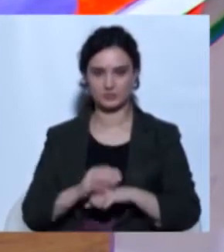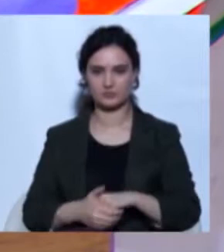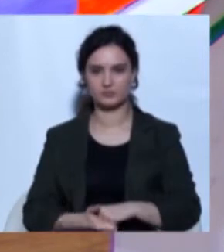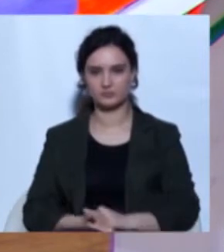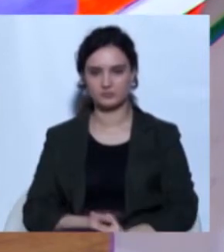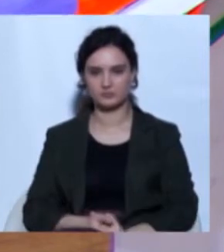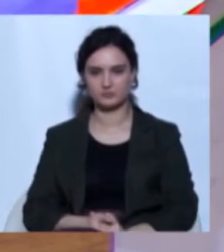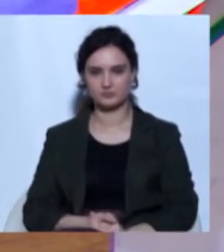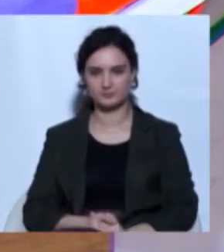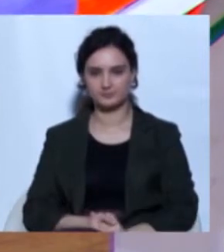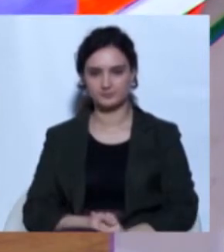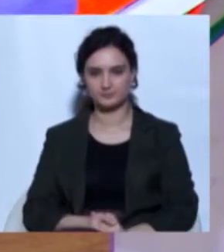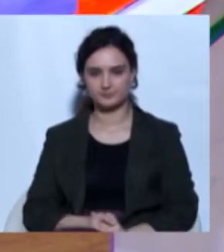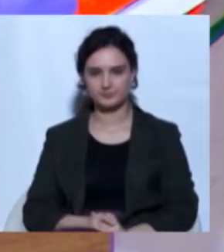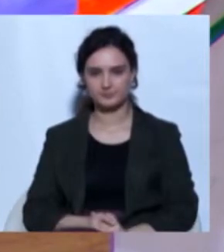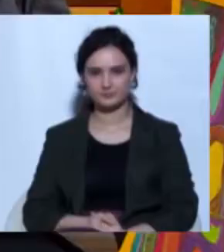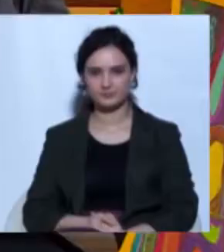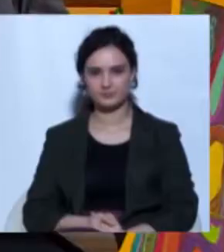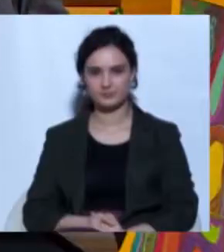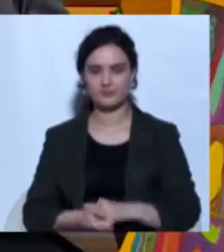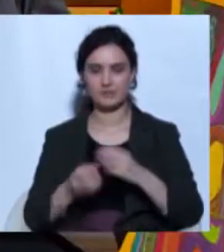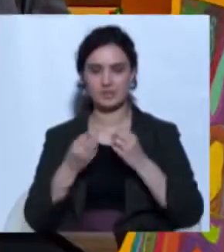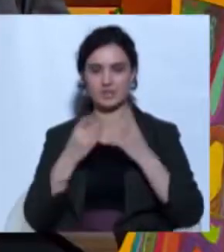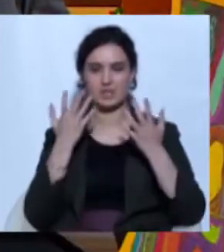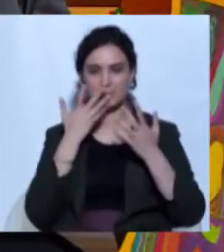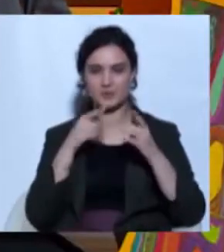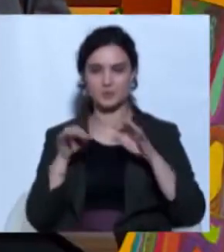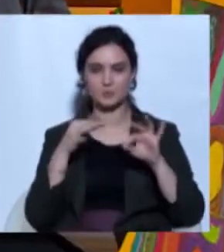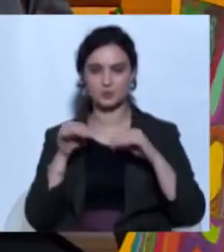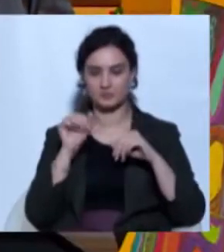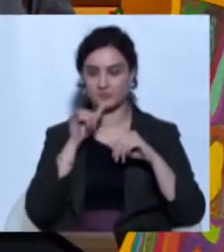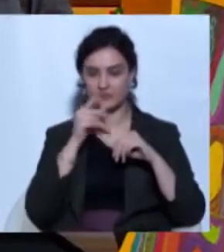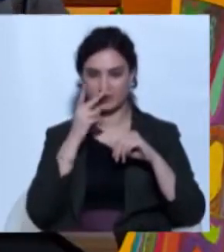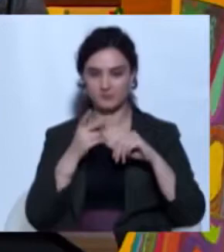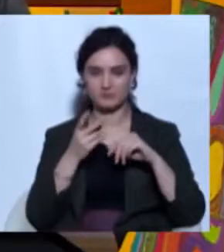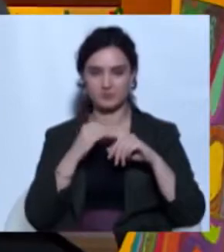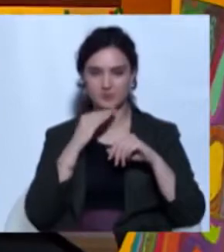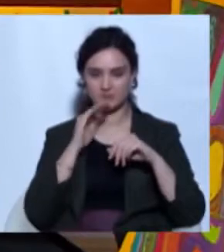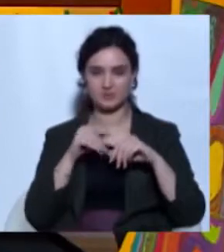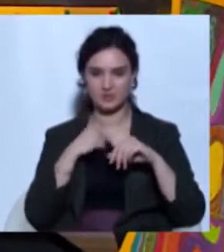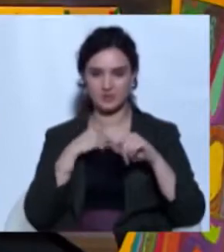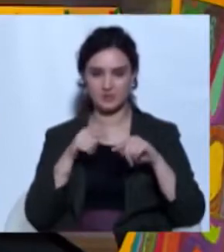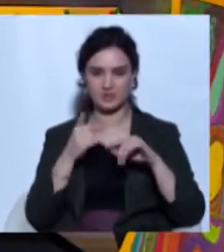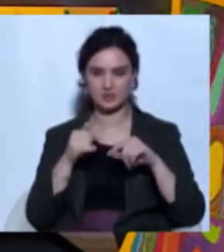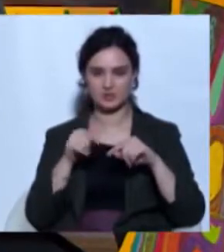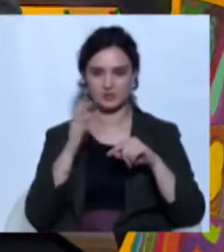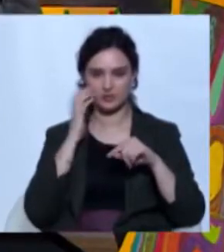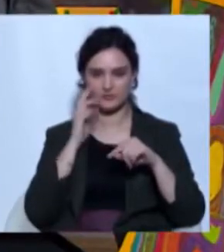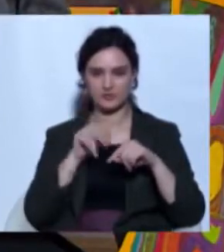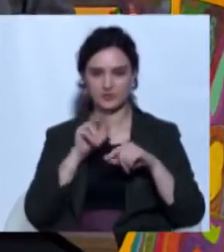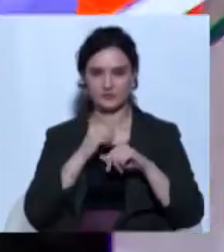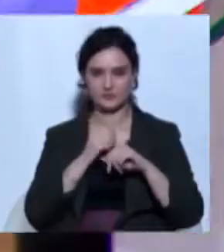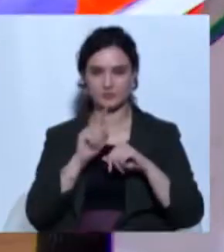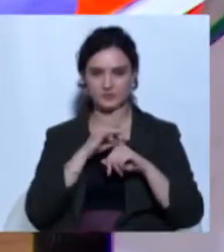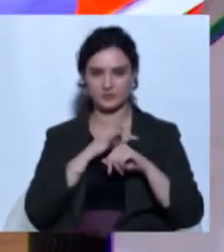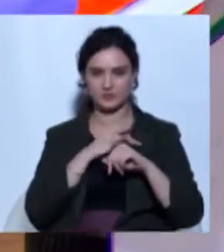Ცითრა ეს ისედაც ცირია ფერის ფურცელია და თქვენ შეიძლება ესე ვერ ხედავთ, მაგრამ საკმარისია მე ახლა აქ შავი გავაკეთე, რომ